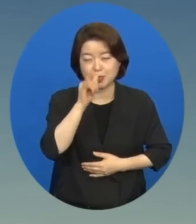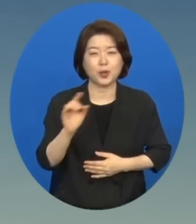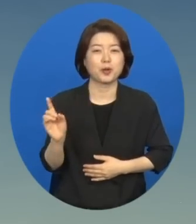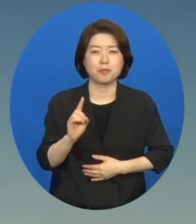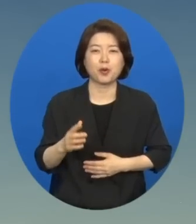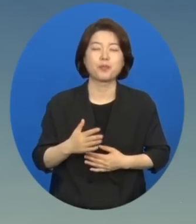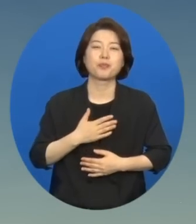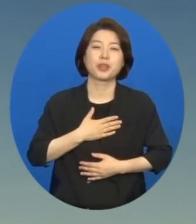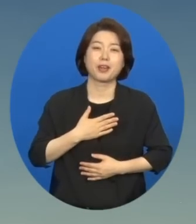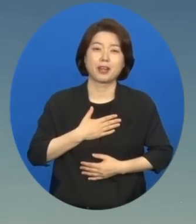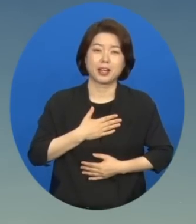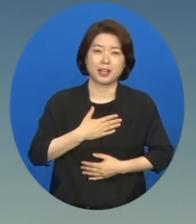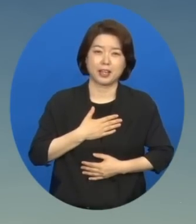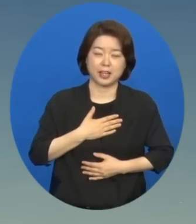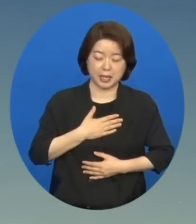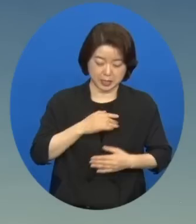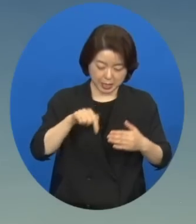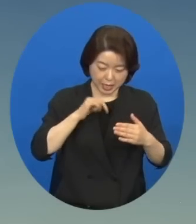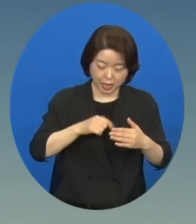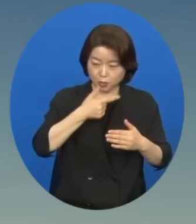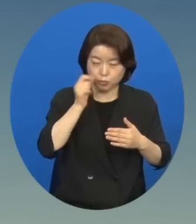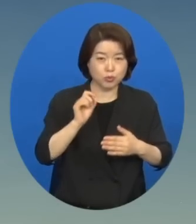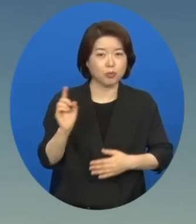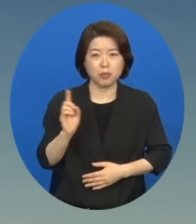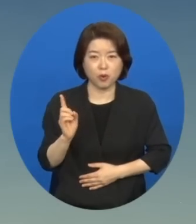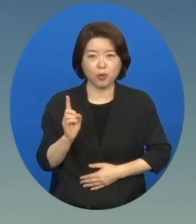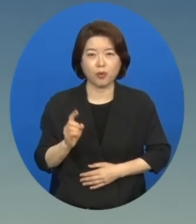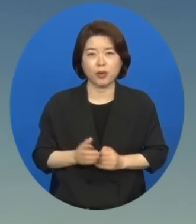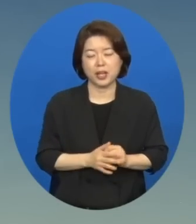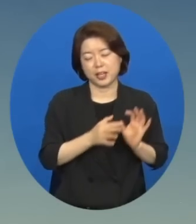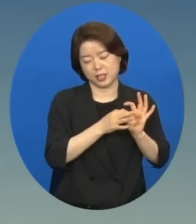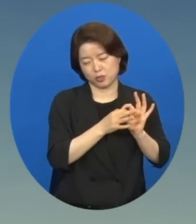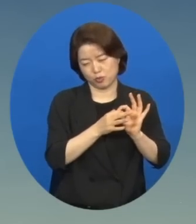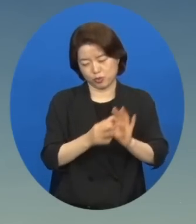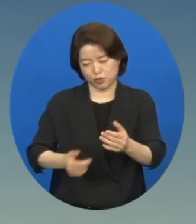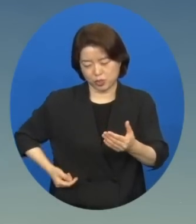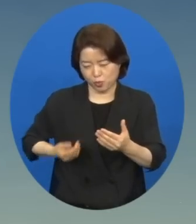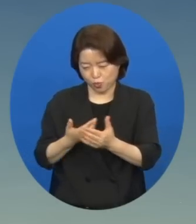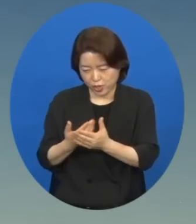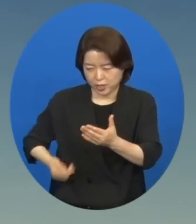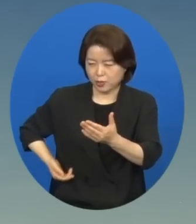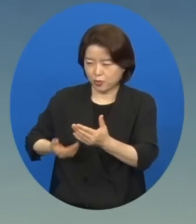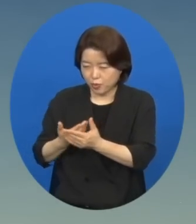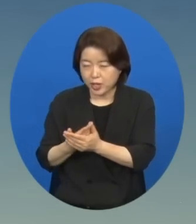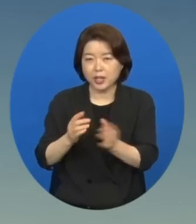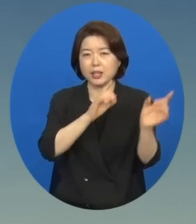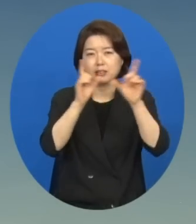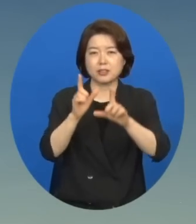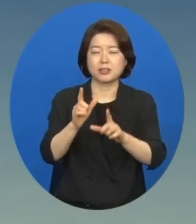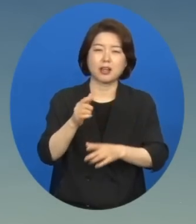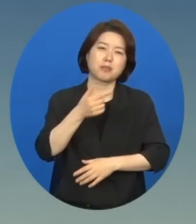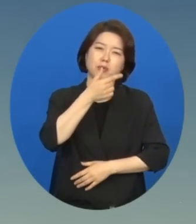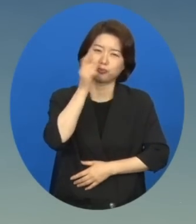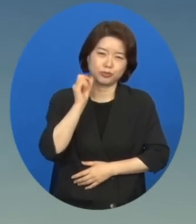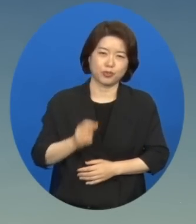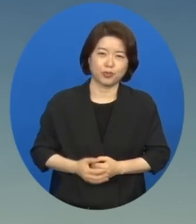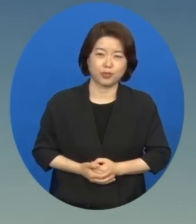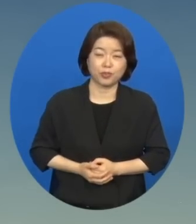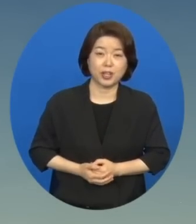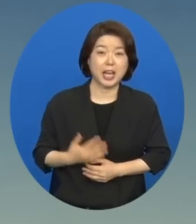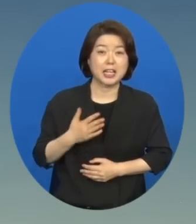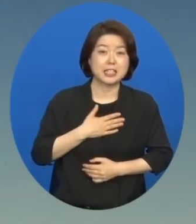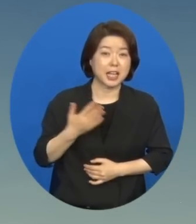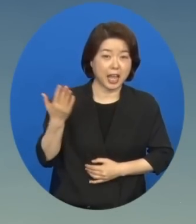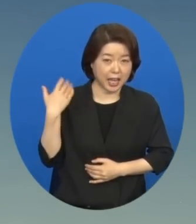무엇이냐면 저에게 뭐가 없었냐. 꾸준히 회개하는 삶이 없었더라고요. 그러니까 저는 그동안